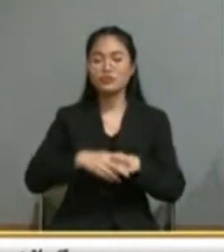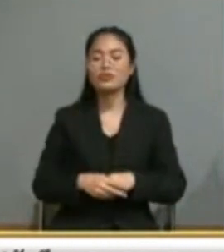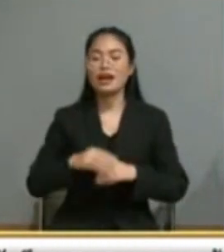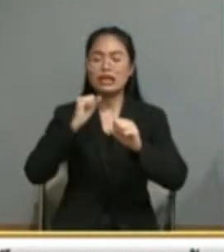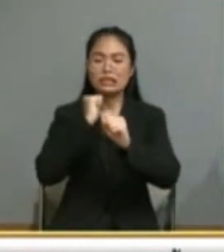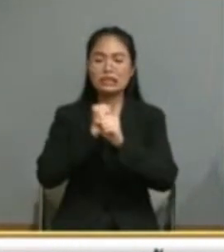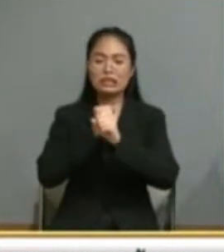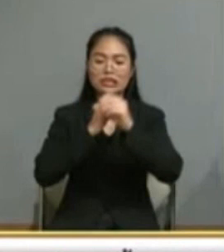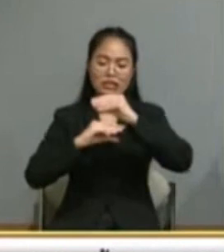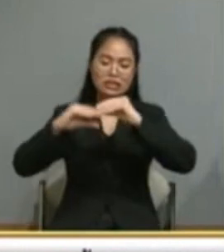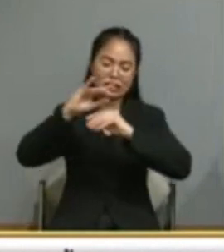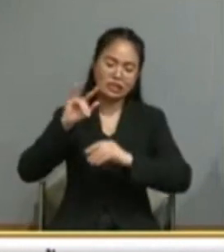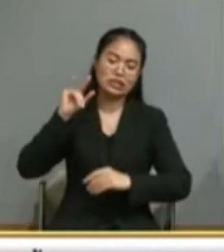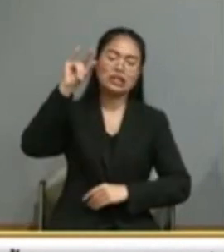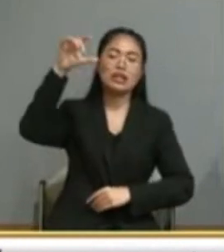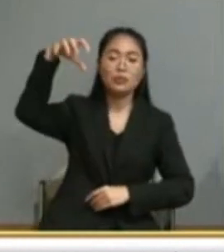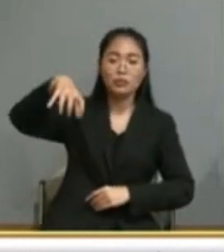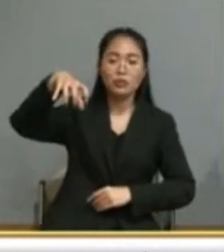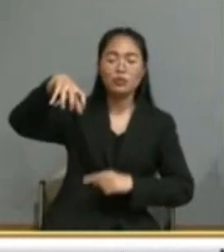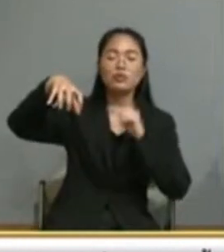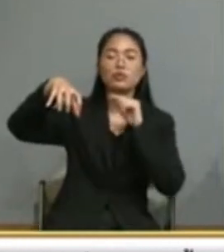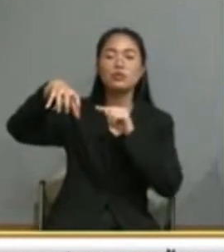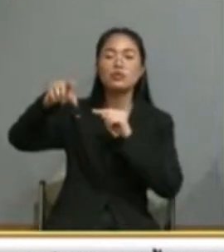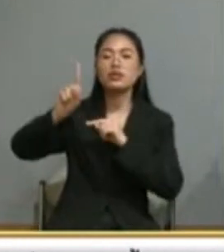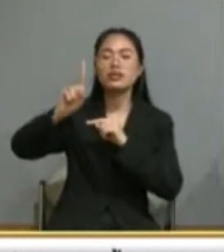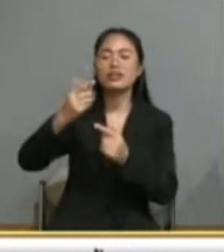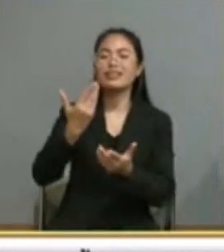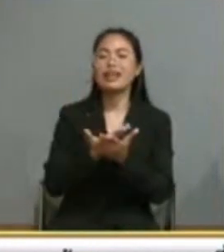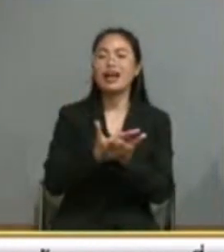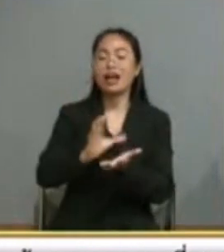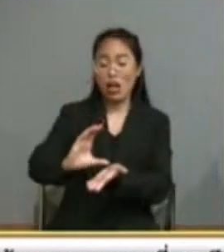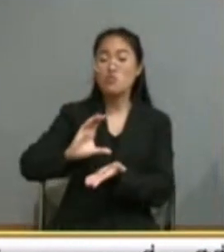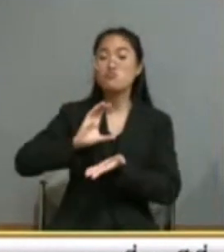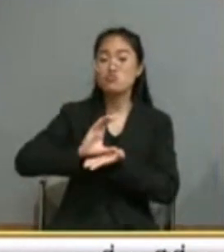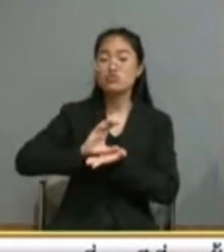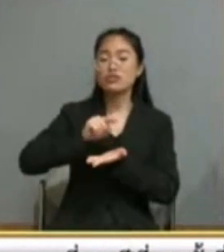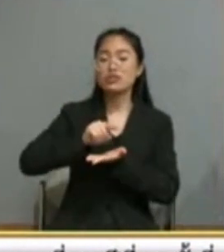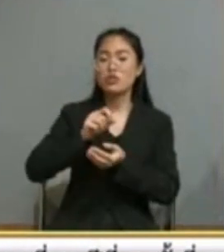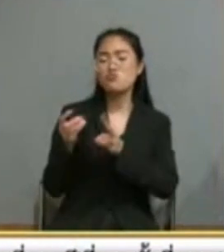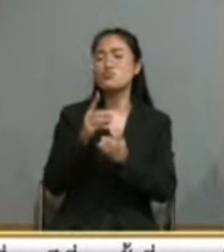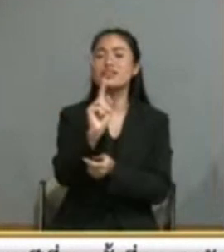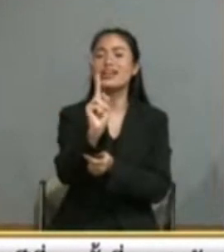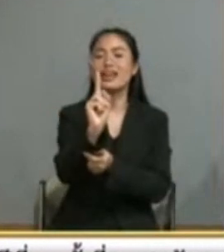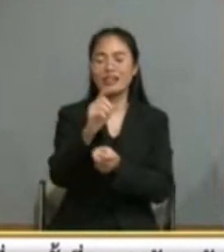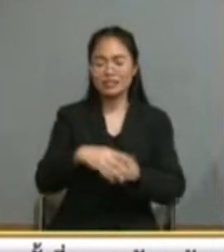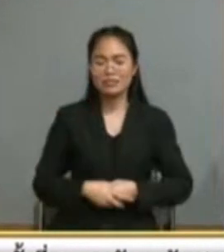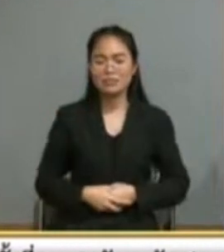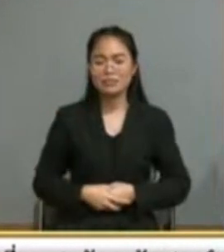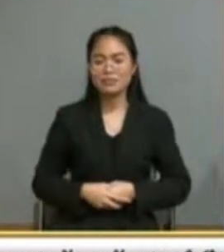น การก่อสร้างสนามบิน พะมรุngจางวัรพะมรุngเยื้องของการสนับสนดงพระมาณอย่างไร